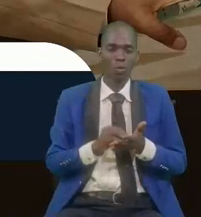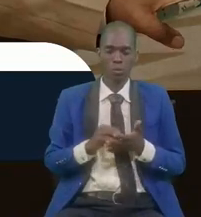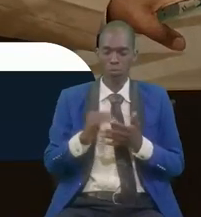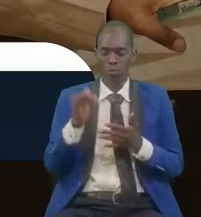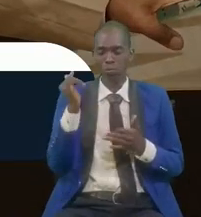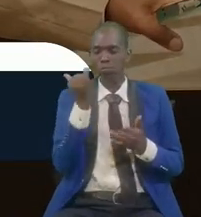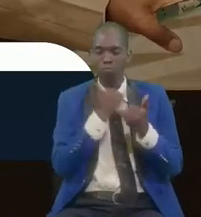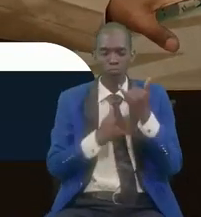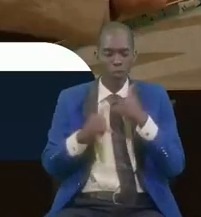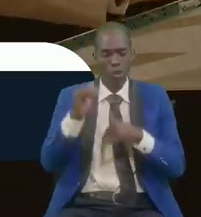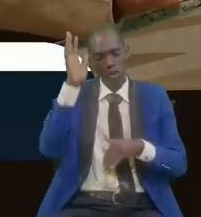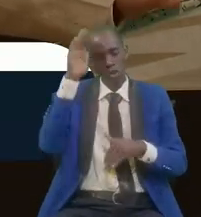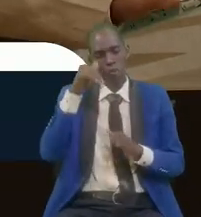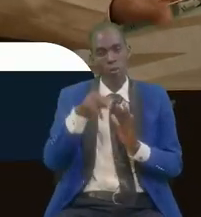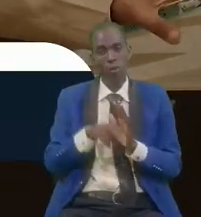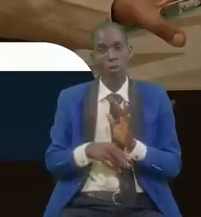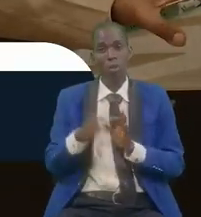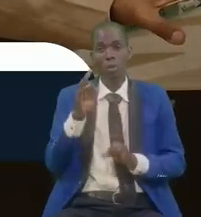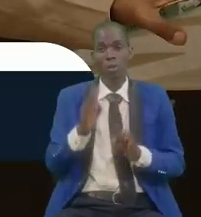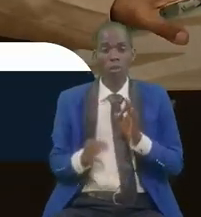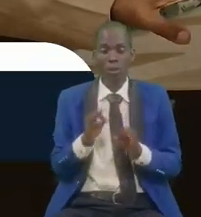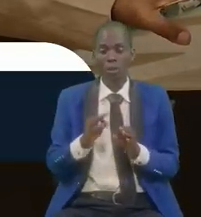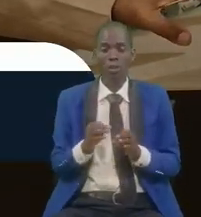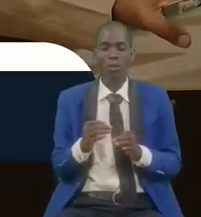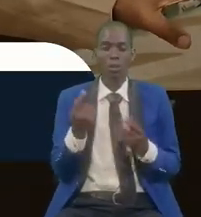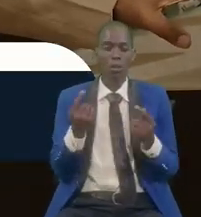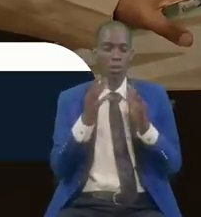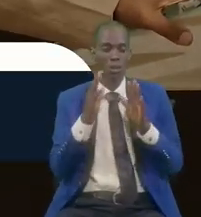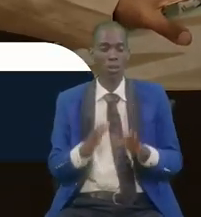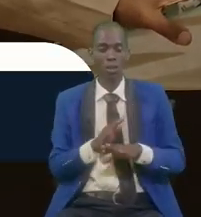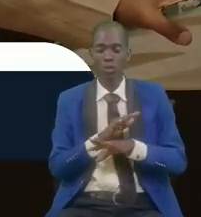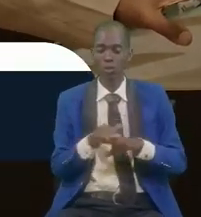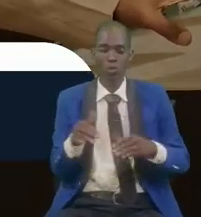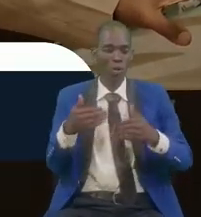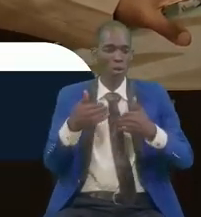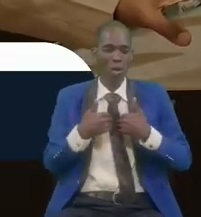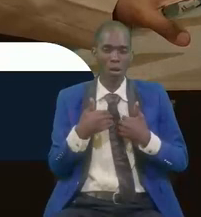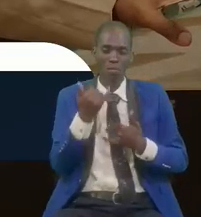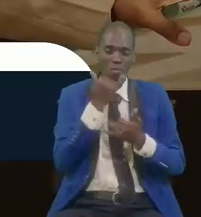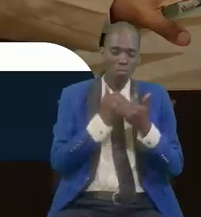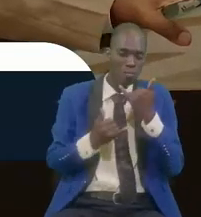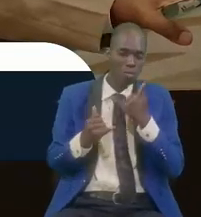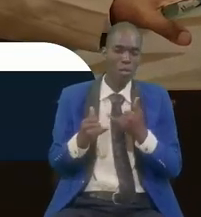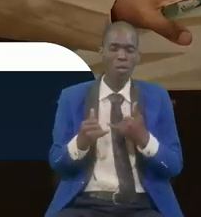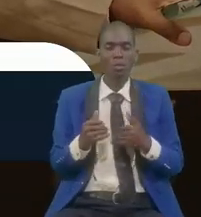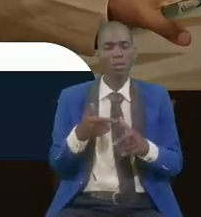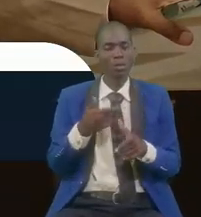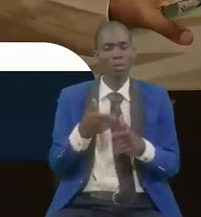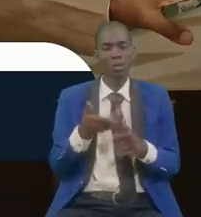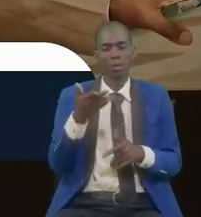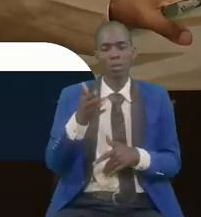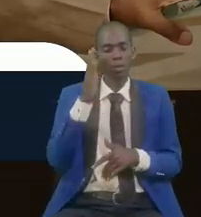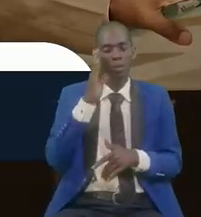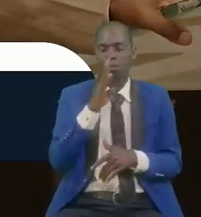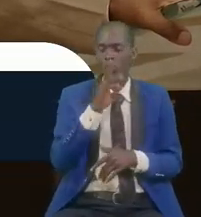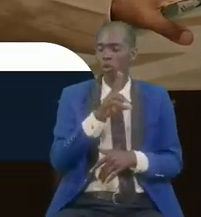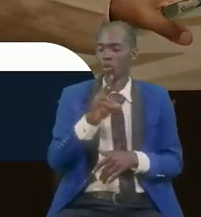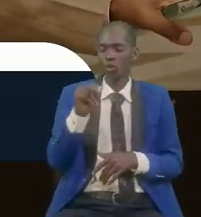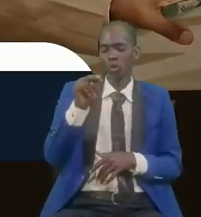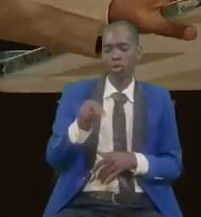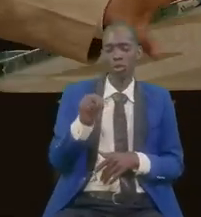malice. Les pécheurs, s'ils n'ont pas leur malice, ils n'auront pas besoin de salut. Ils ont besoin de salut